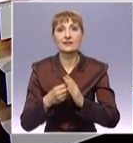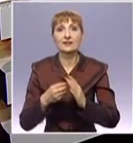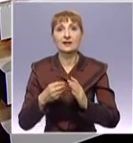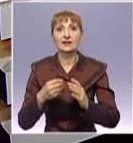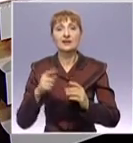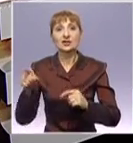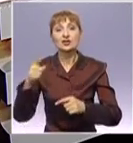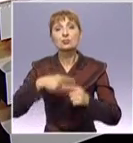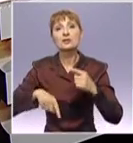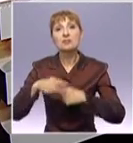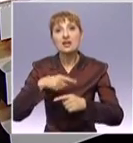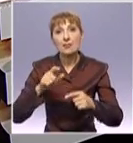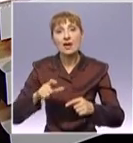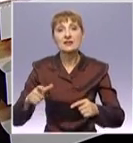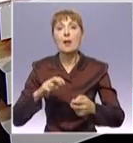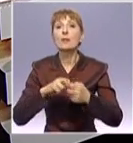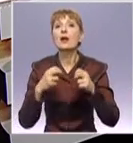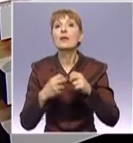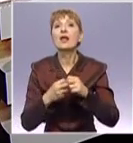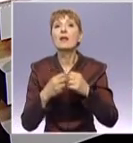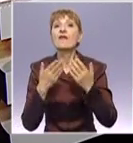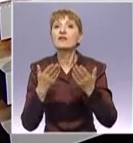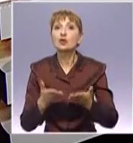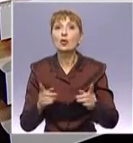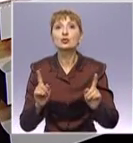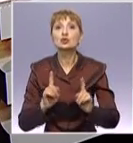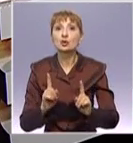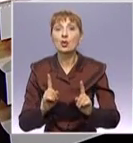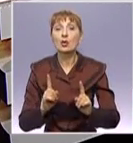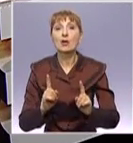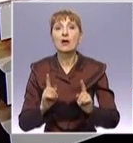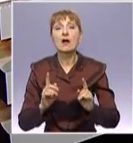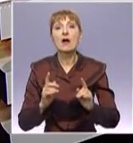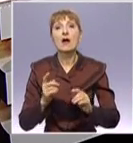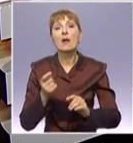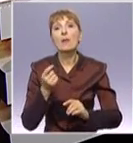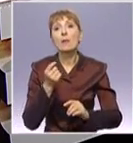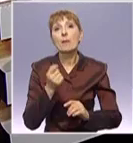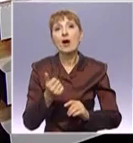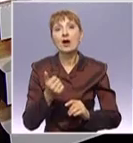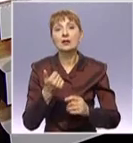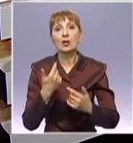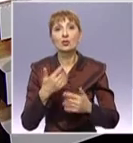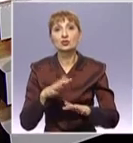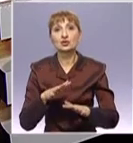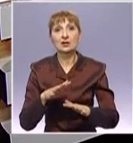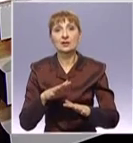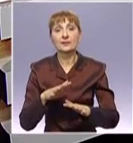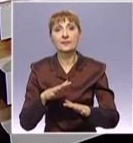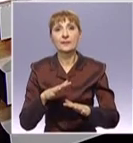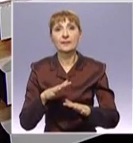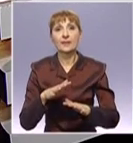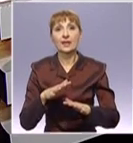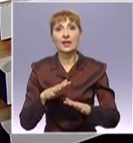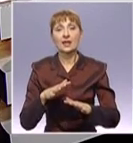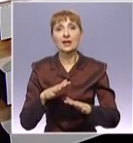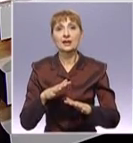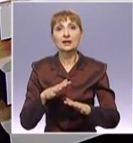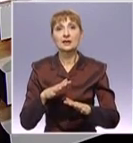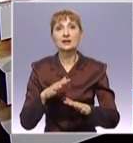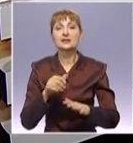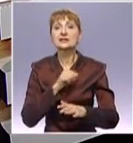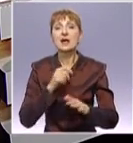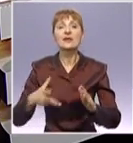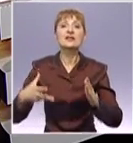предприниматели. Проблема заключается в том, что мало освещены, осознаны сами же